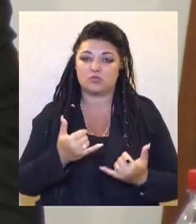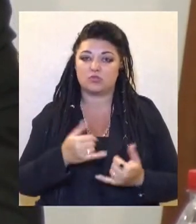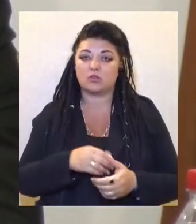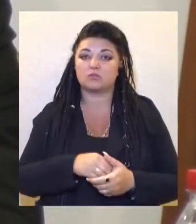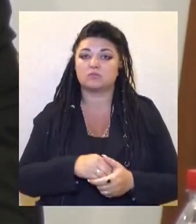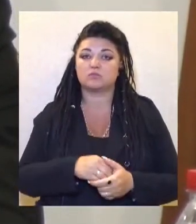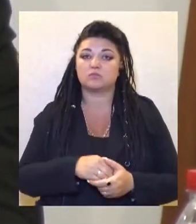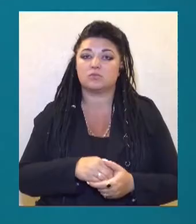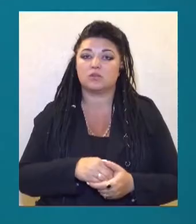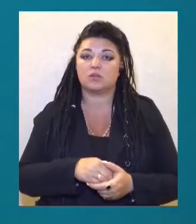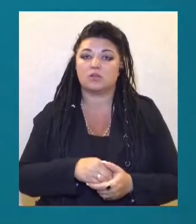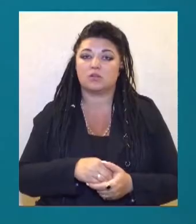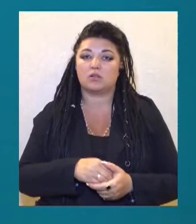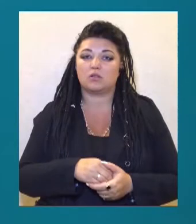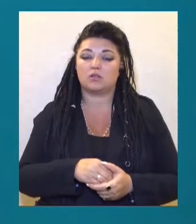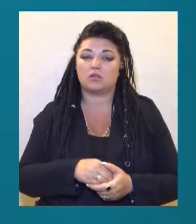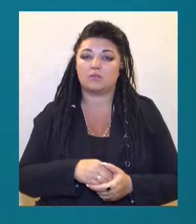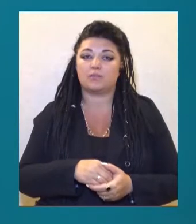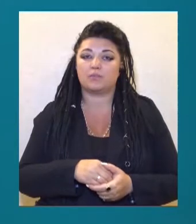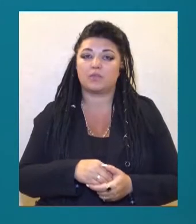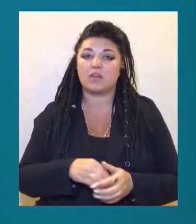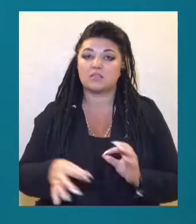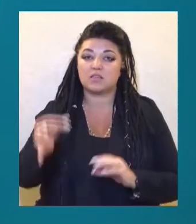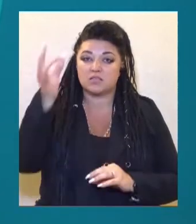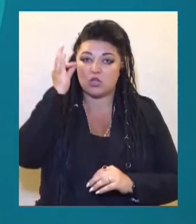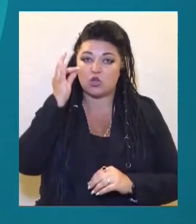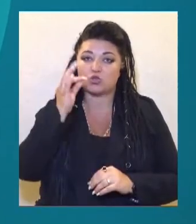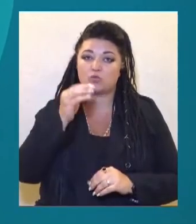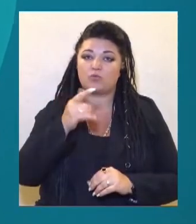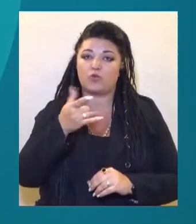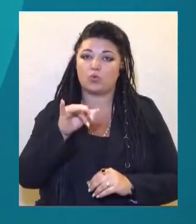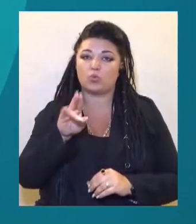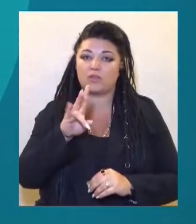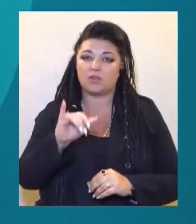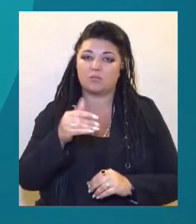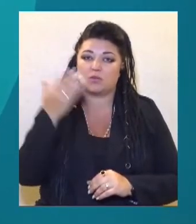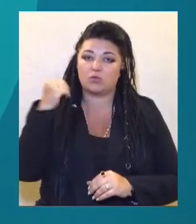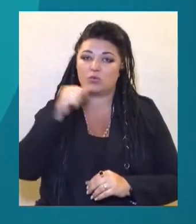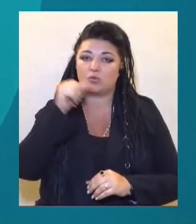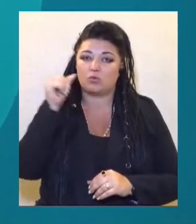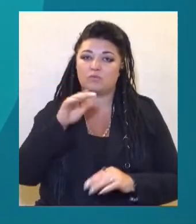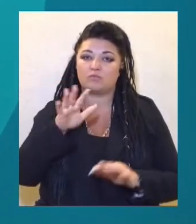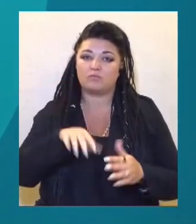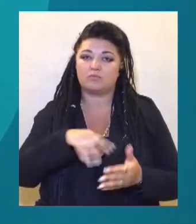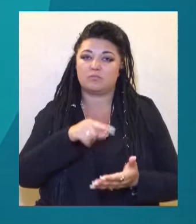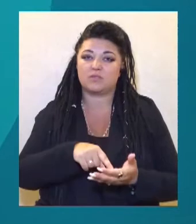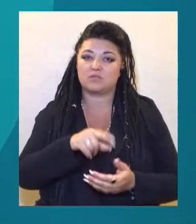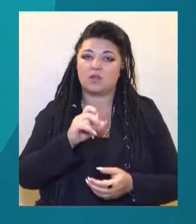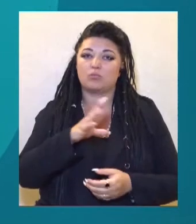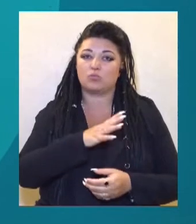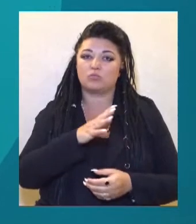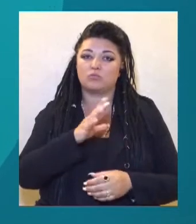антисептики, дезасоби. Зазначимо, у грудні минулого року в китайському місті Ухань, провінція Хубей, був зареєстрований